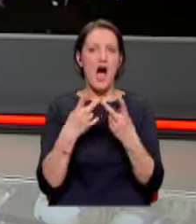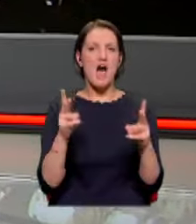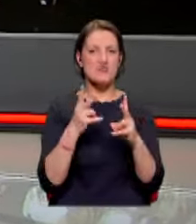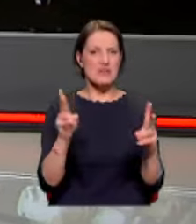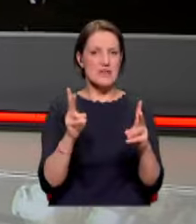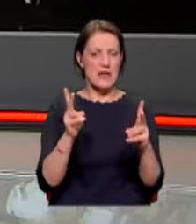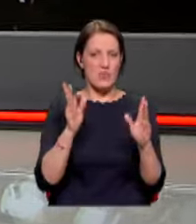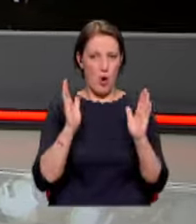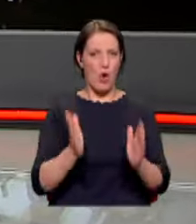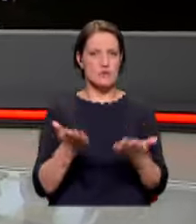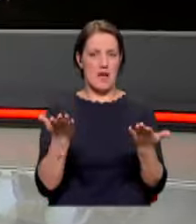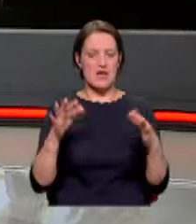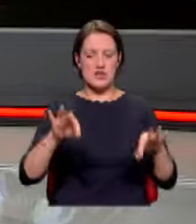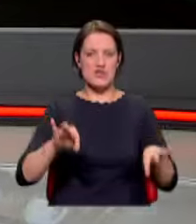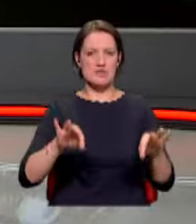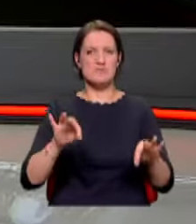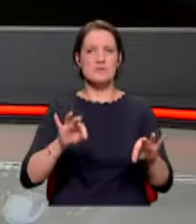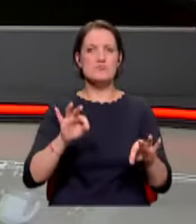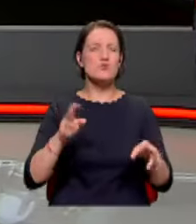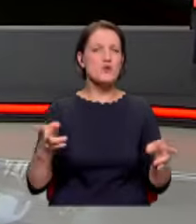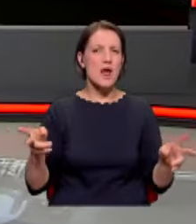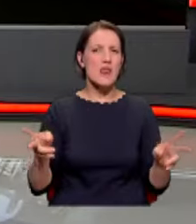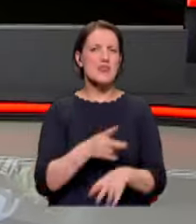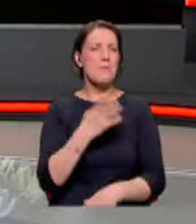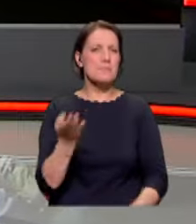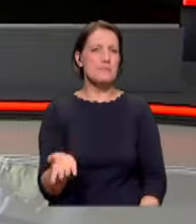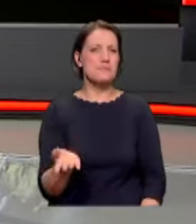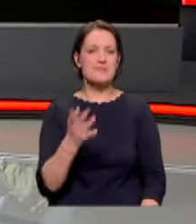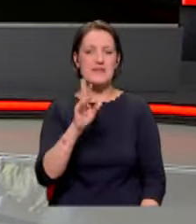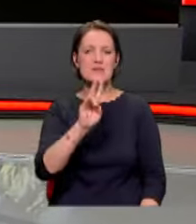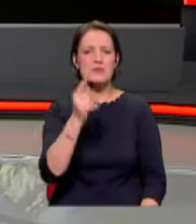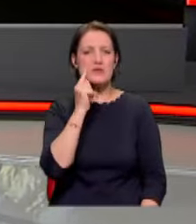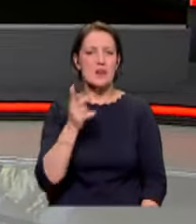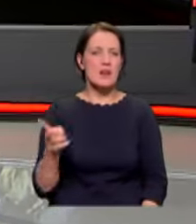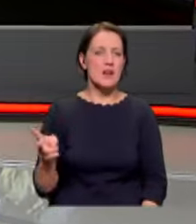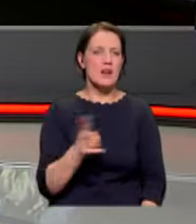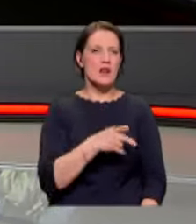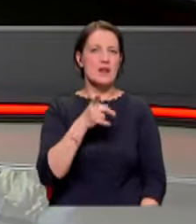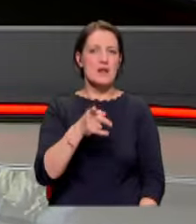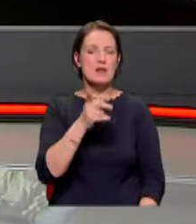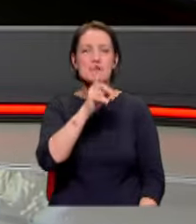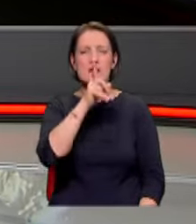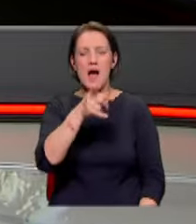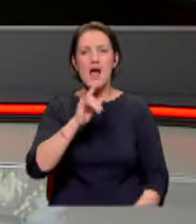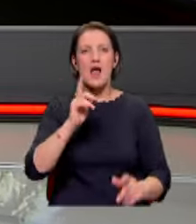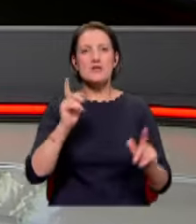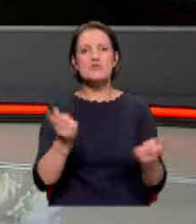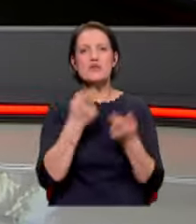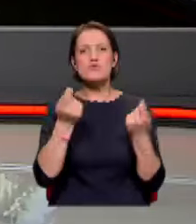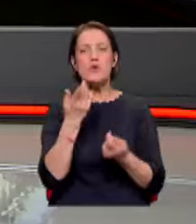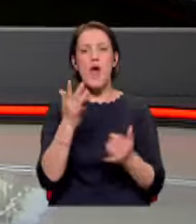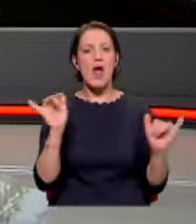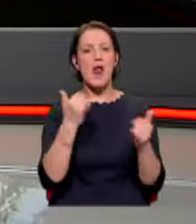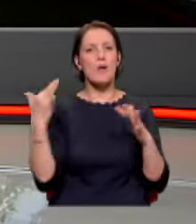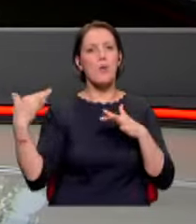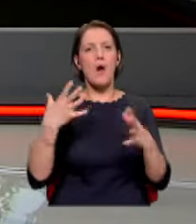Açıkken olsa, şimdi tabii 20 bu katliam, 29 can gitti. Açıkken olsa yüzlerce insan